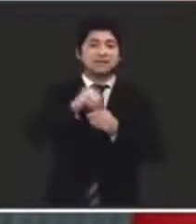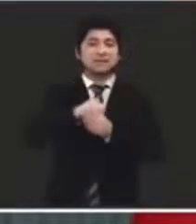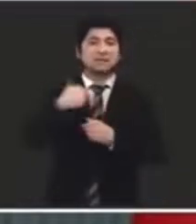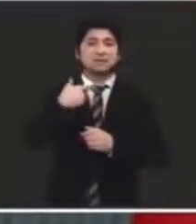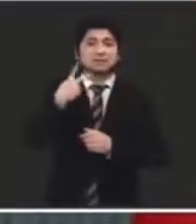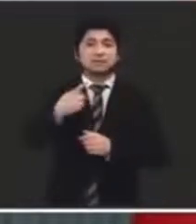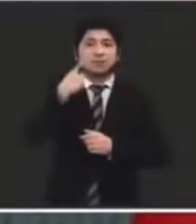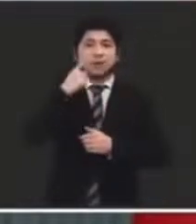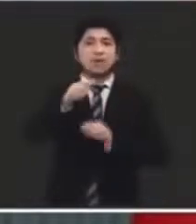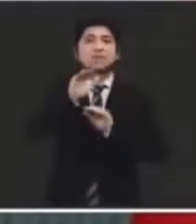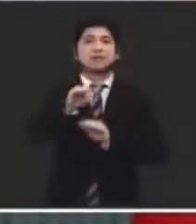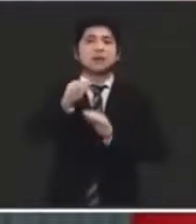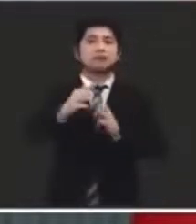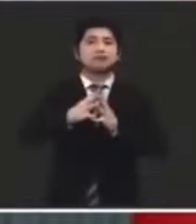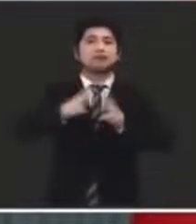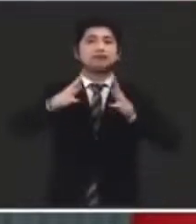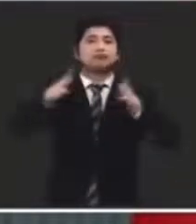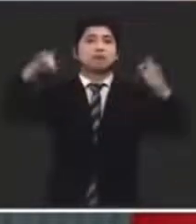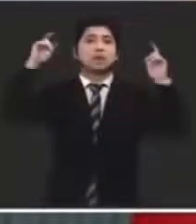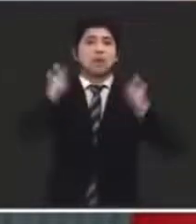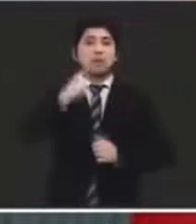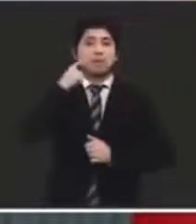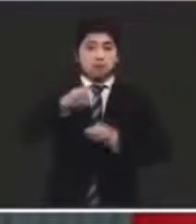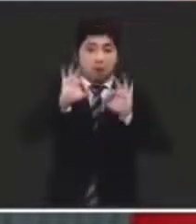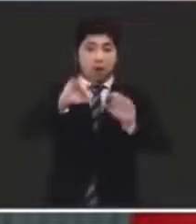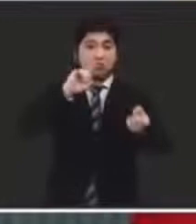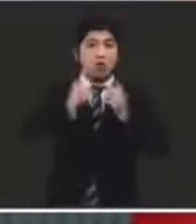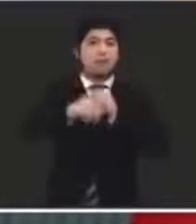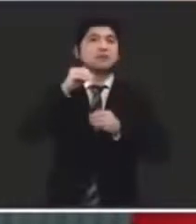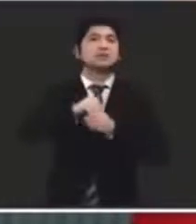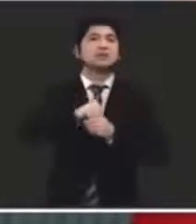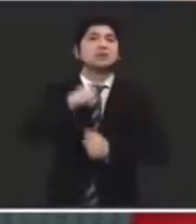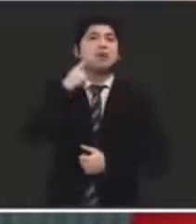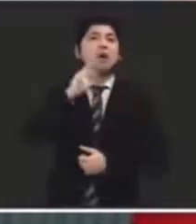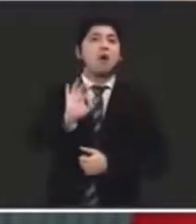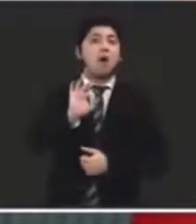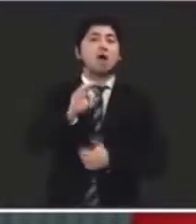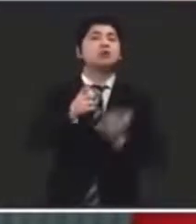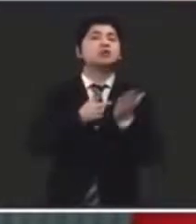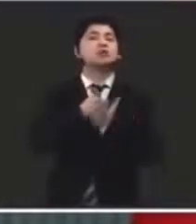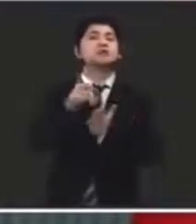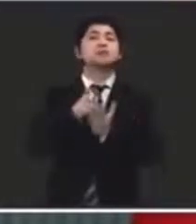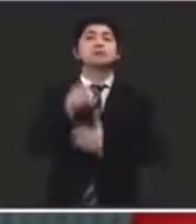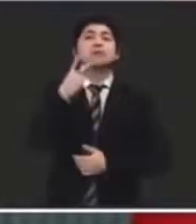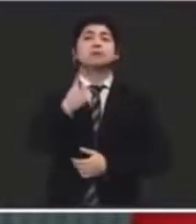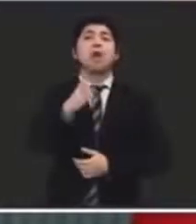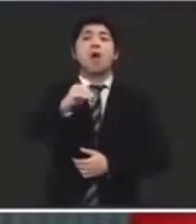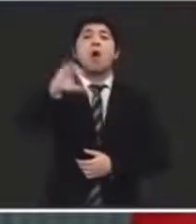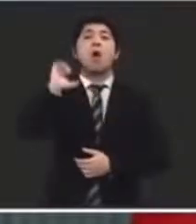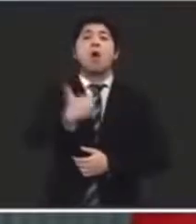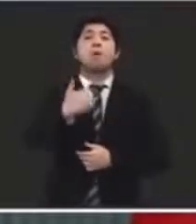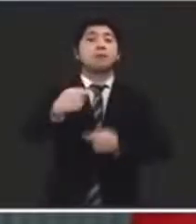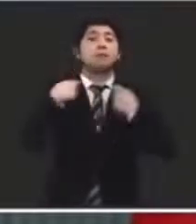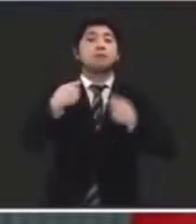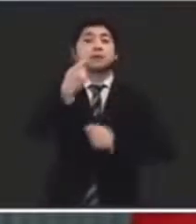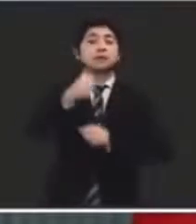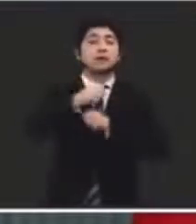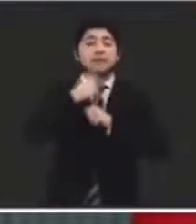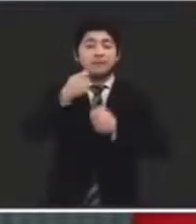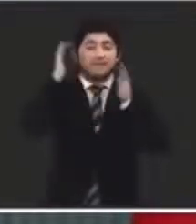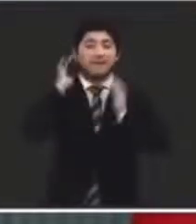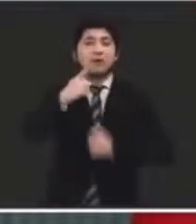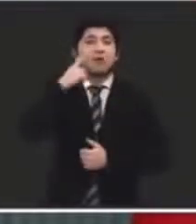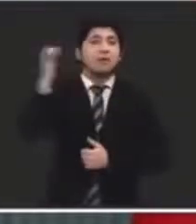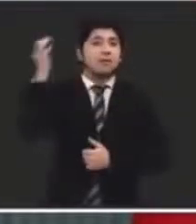destekleri genişlettiğimiz Böyle bir dönemde çiftçilerimizin en önemli gider kalemleri arasında yer